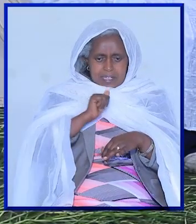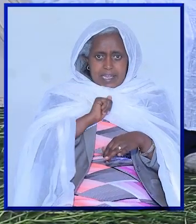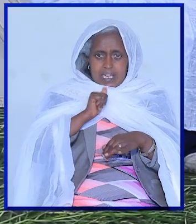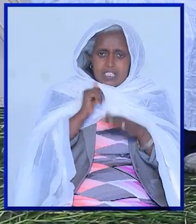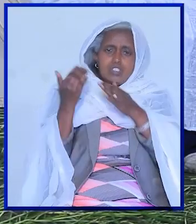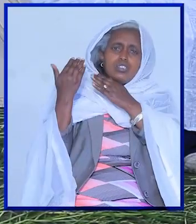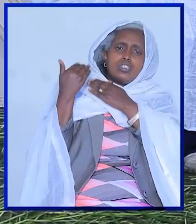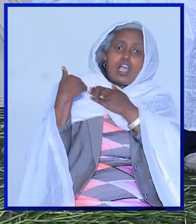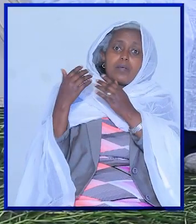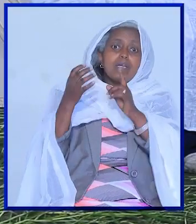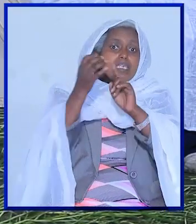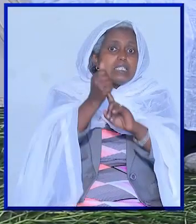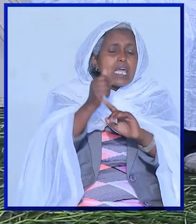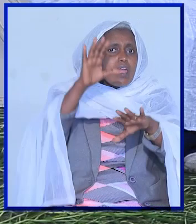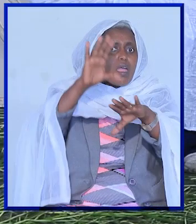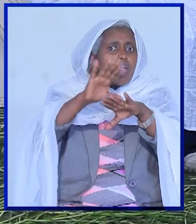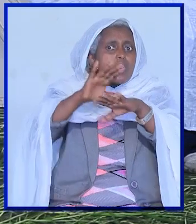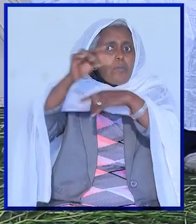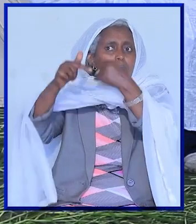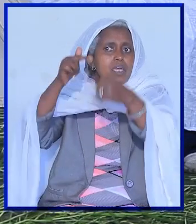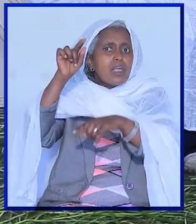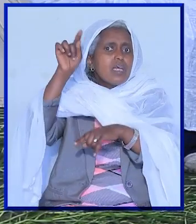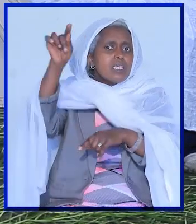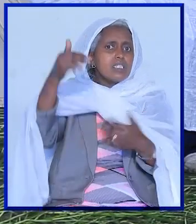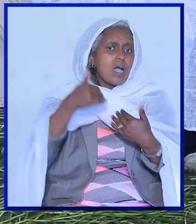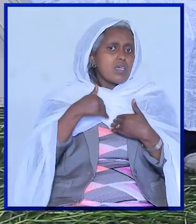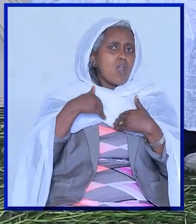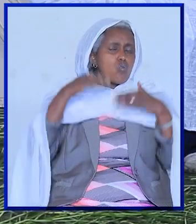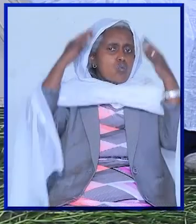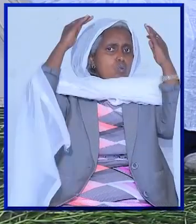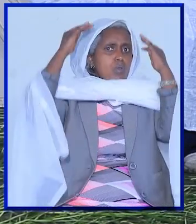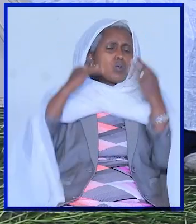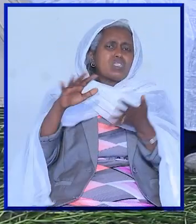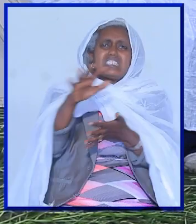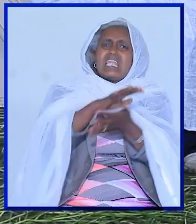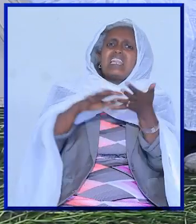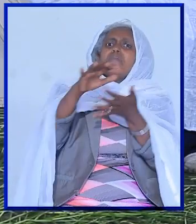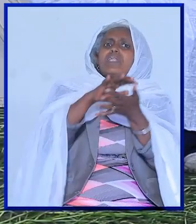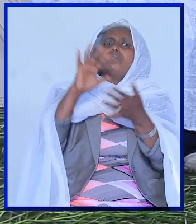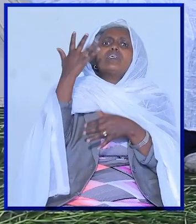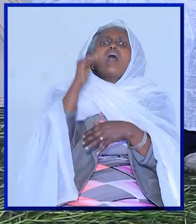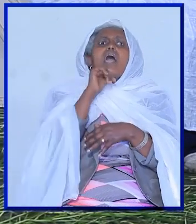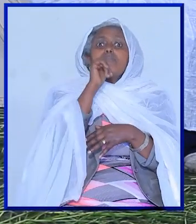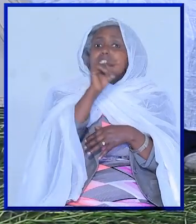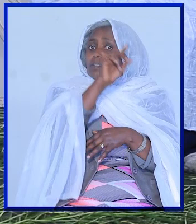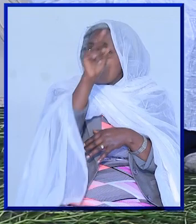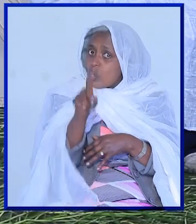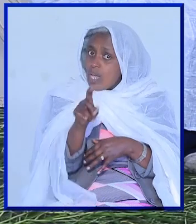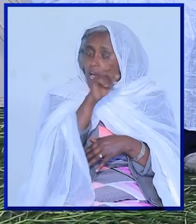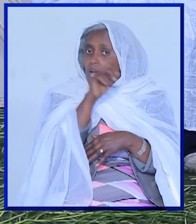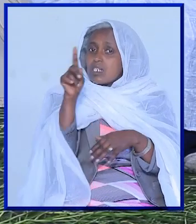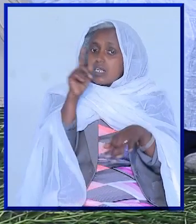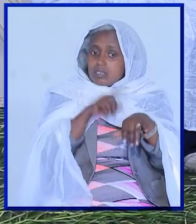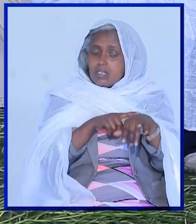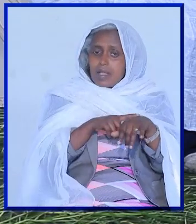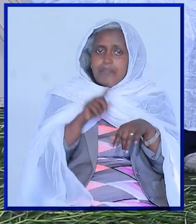የራሳችንን ሸክም ይዘን ገዳም ሄደን እዛ ያሉ መነኮሳትን ለመረበሽ አይመስልም ወይ? እህታችን አንዳንዴ የምንጠይቃቸውን